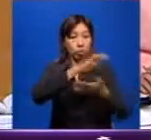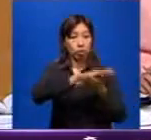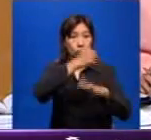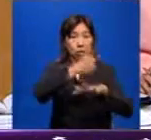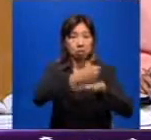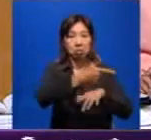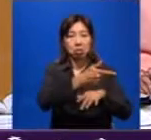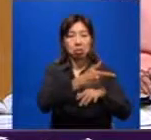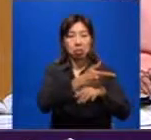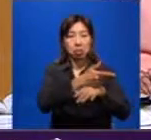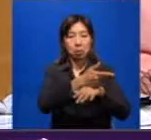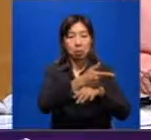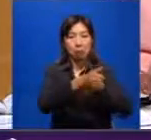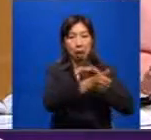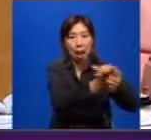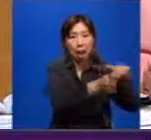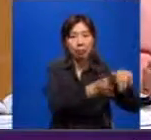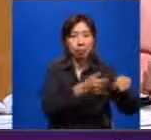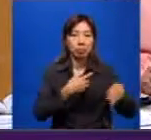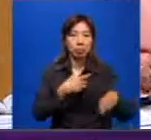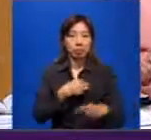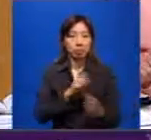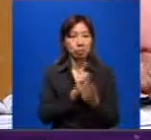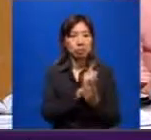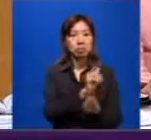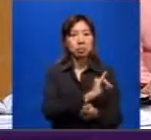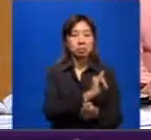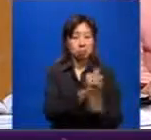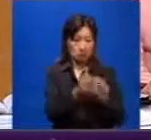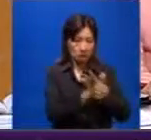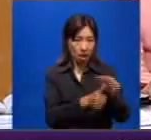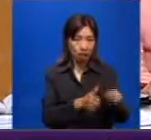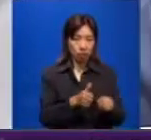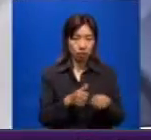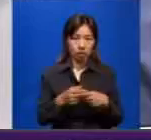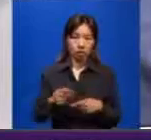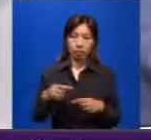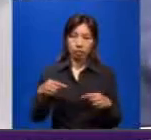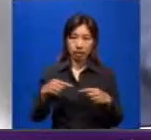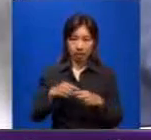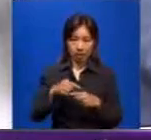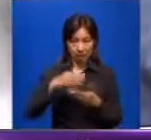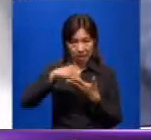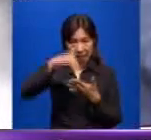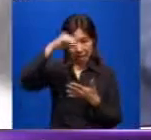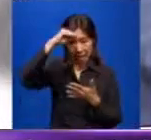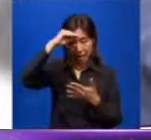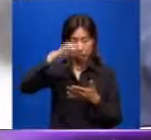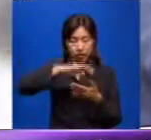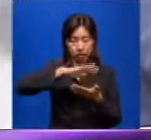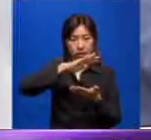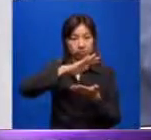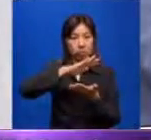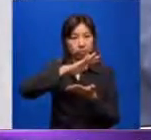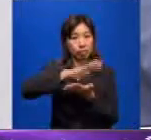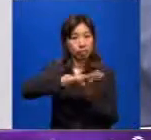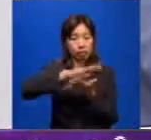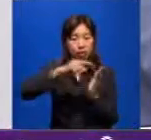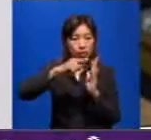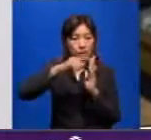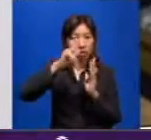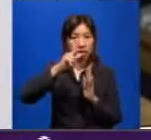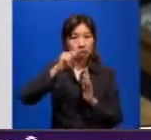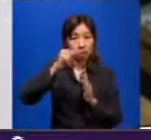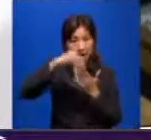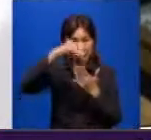ยังคงเก็บตัวเงียบอยู่ในขณะนี้ค่ะขณะที่ทางด้านของสำนักงานเขตพื้นที่การศึกษาก็สั่งตั้งกรรมการสอบว่าเข้าข่ายทุจริต